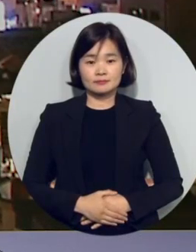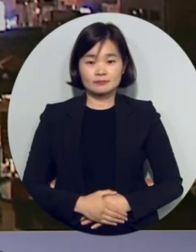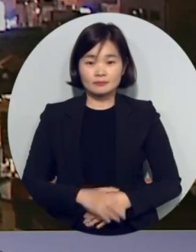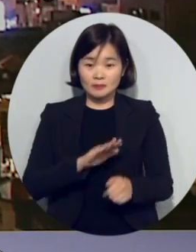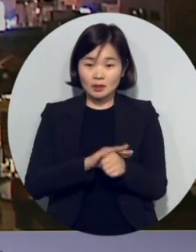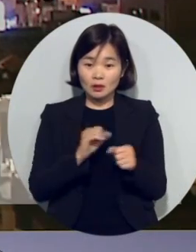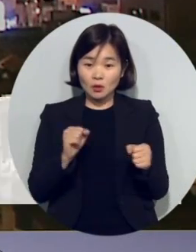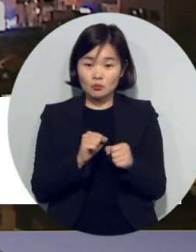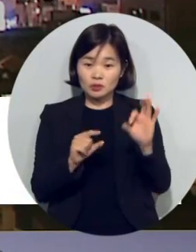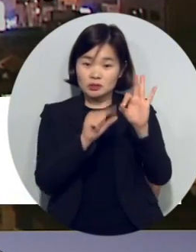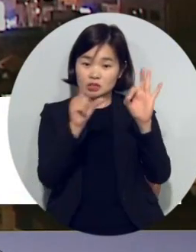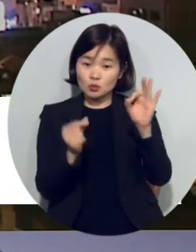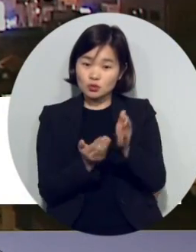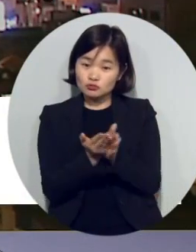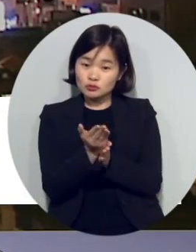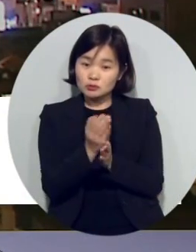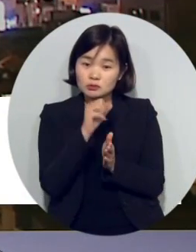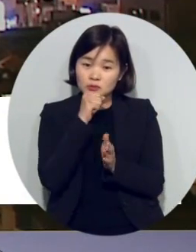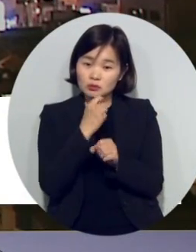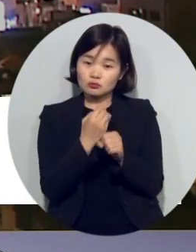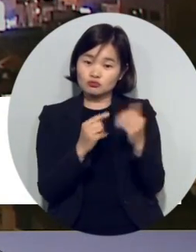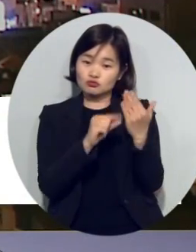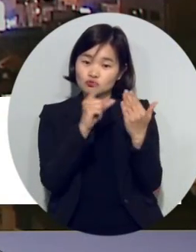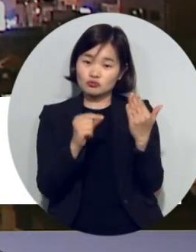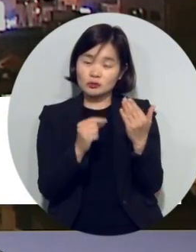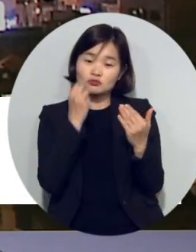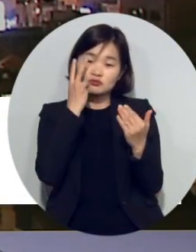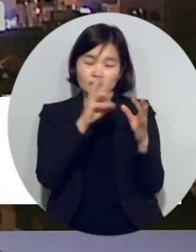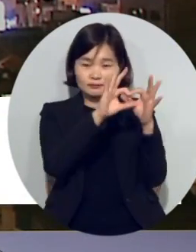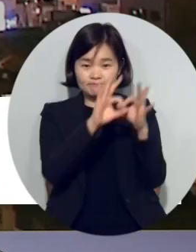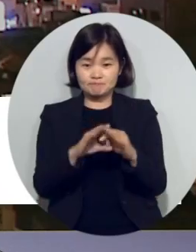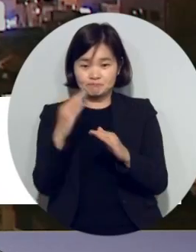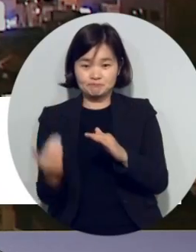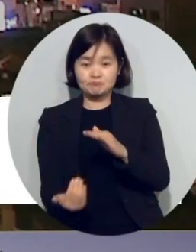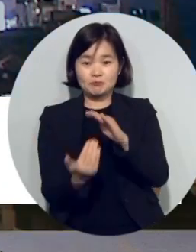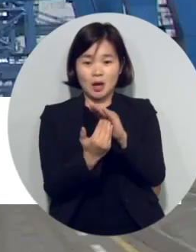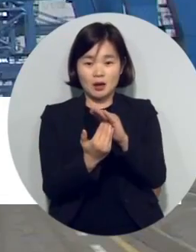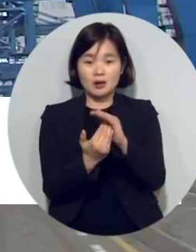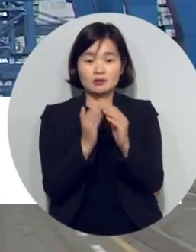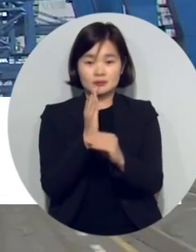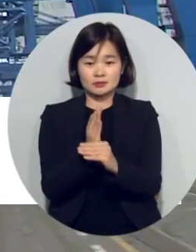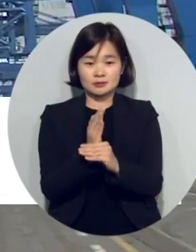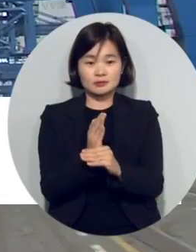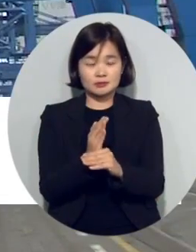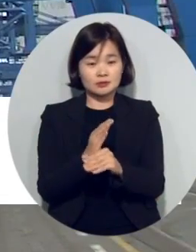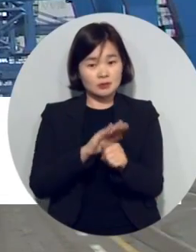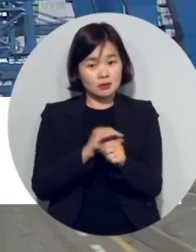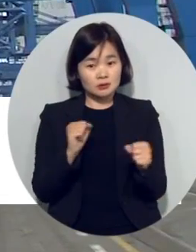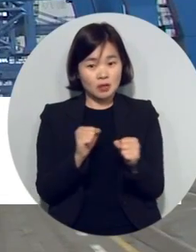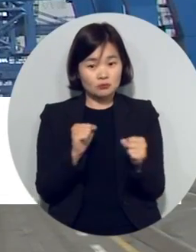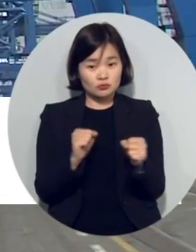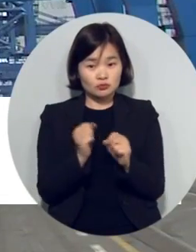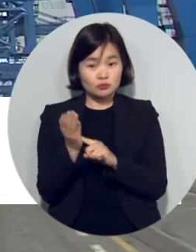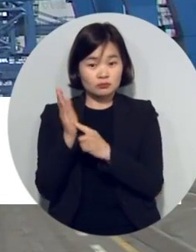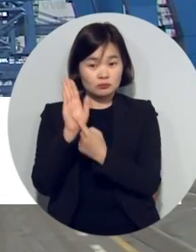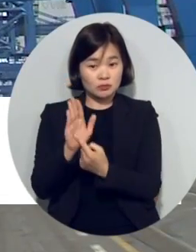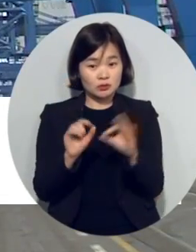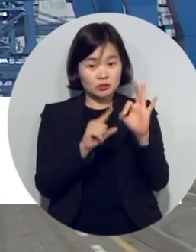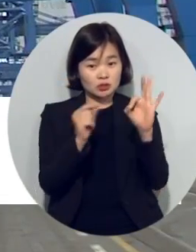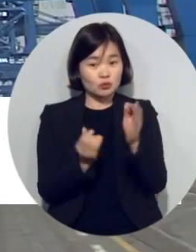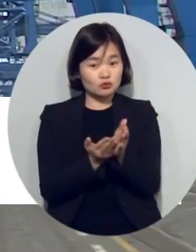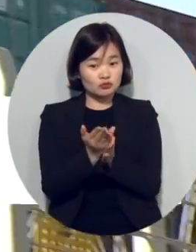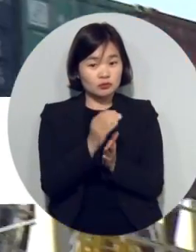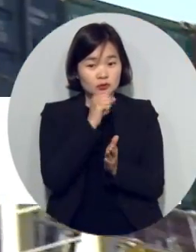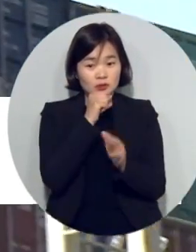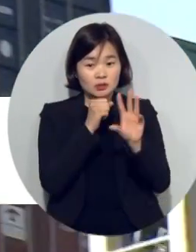경북의 10월 수출의 게 9월에 이어서 두 달 연속 올해 최고치를 경신했습니다 경상북도의 따르면 10월 수출액은